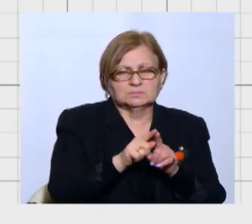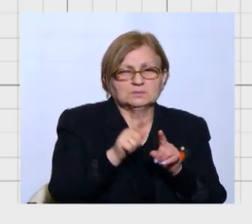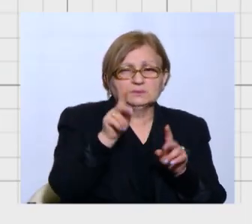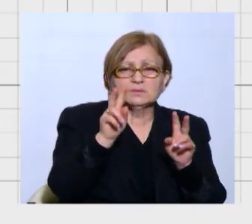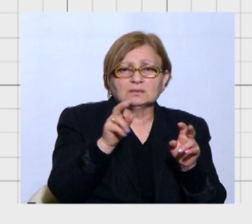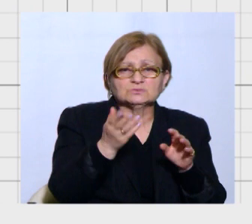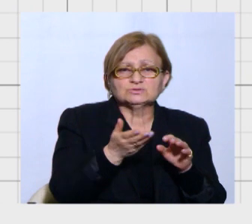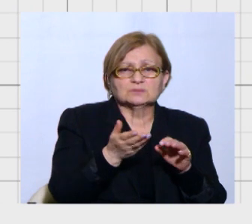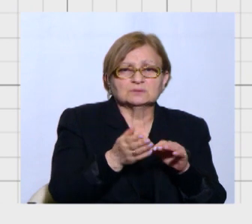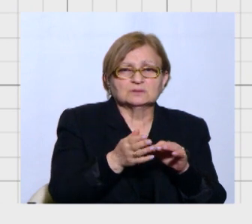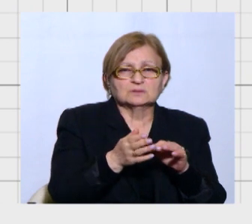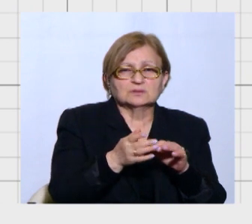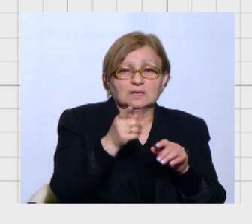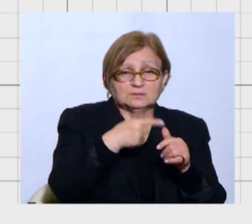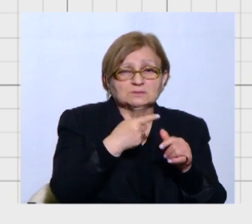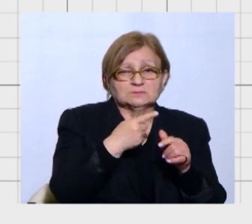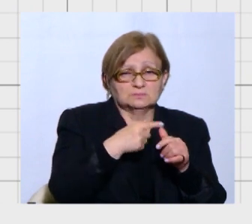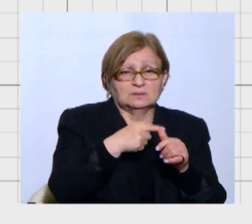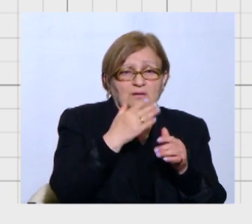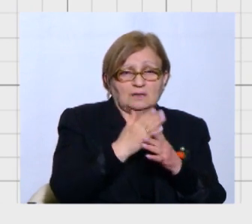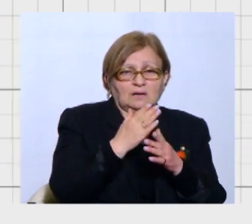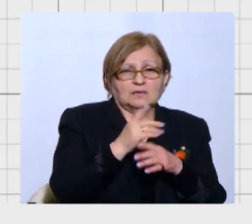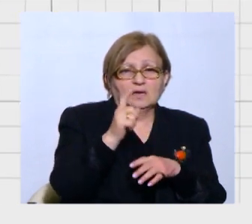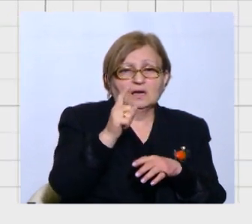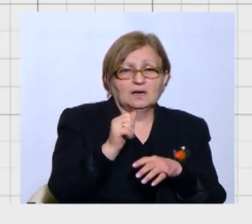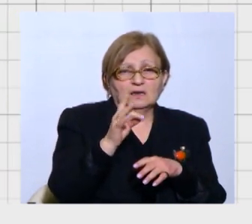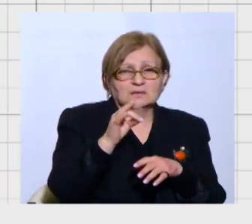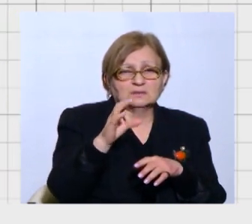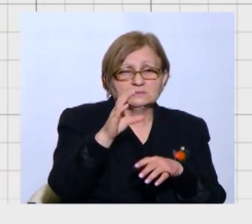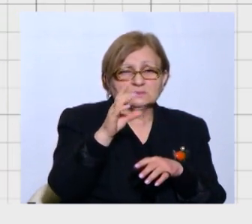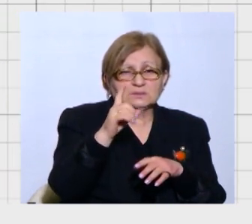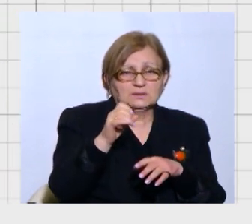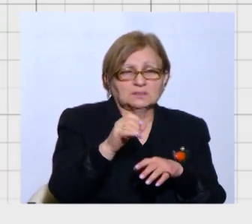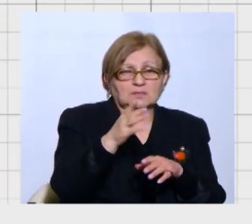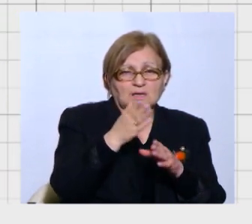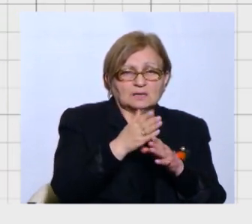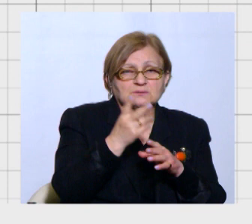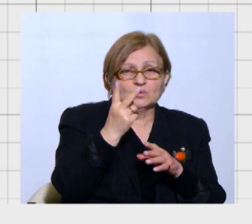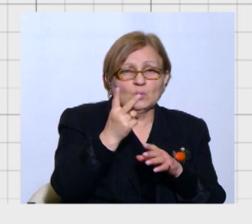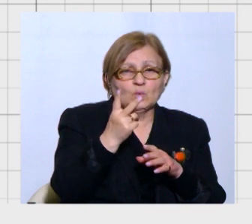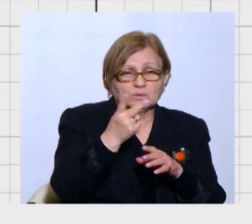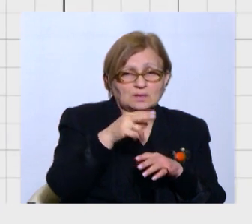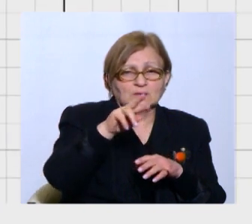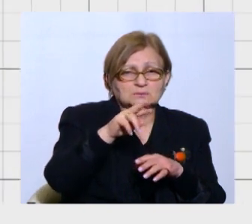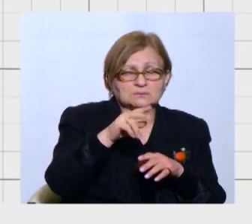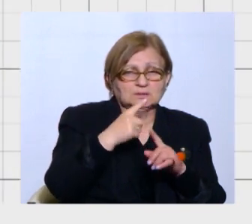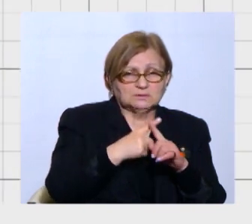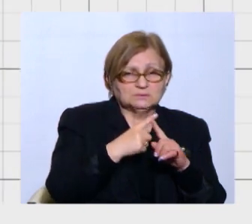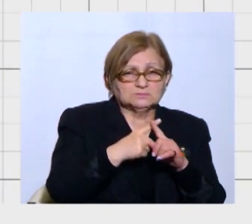აღნიშნავს ხარისხს. აი ჩვენ მოდი ცოტა გავადიდოთ, უკვე ხედავთ 2 ხარისხად x როგორ იზრდება. აი შეგვიძლია